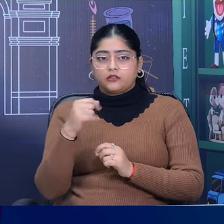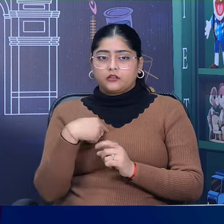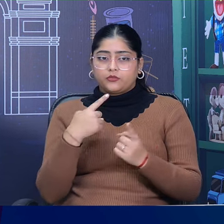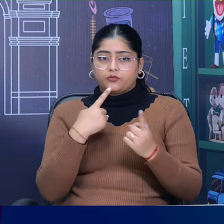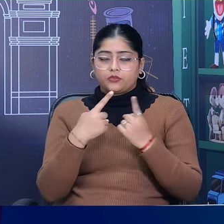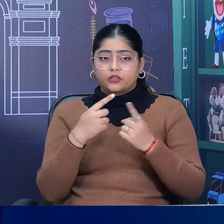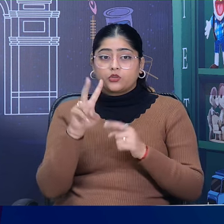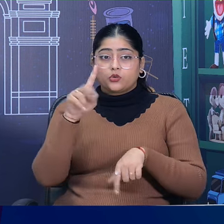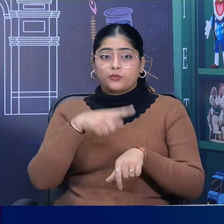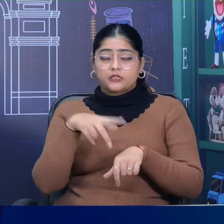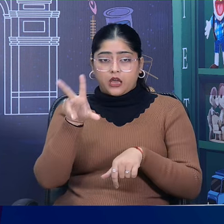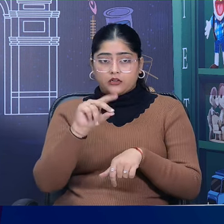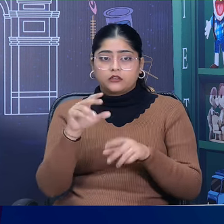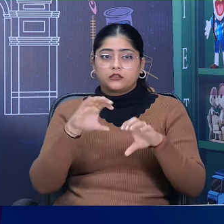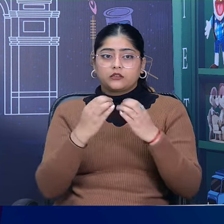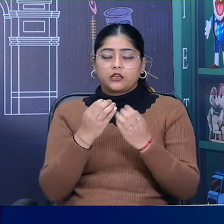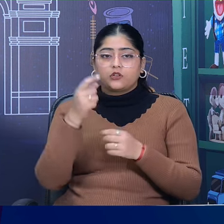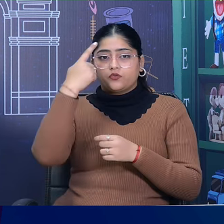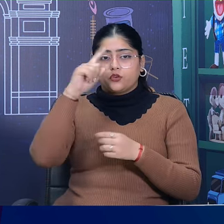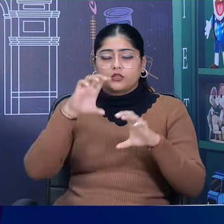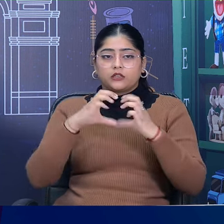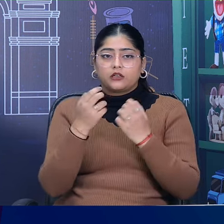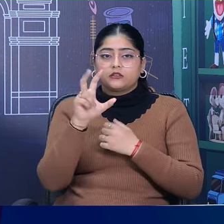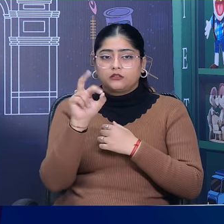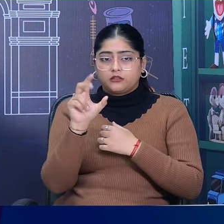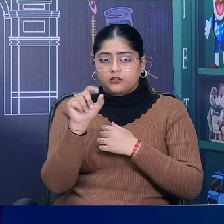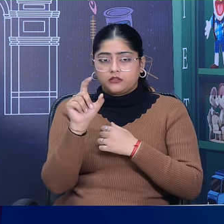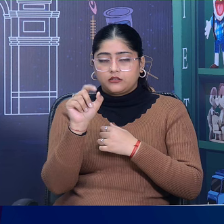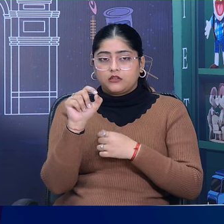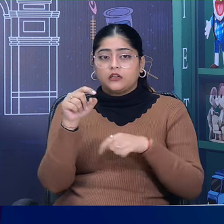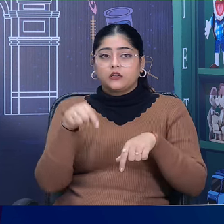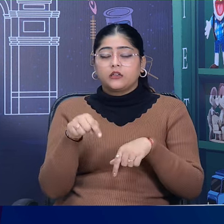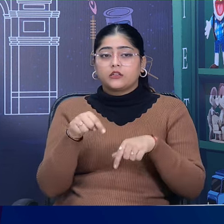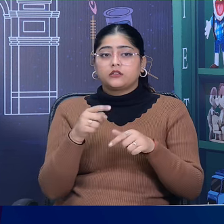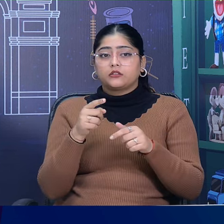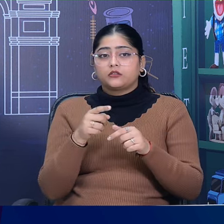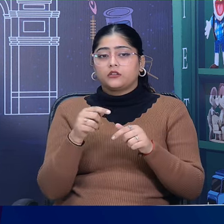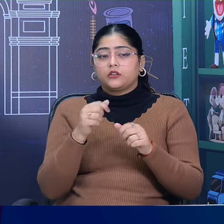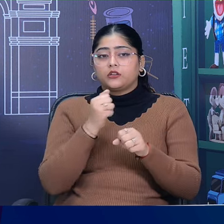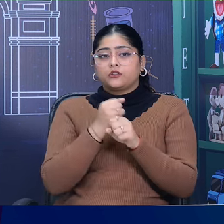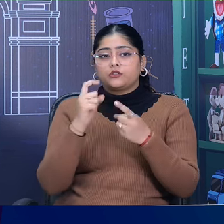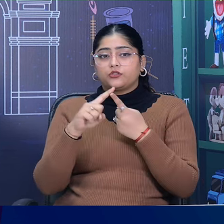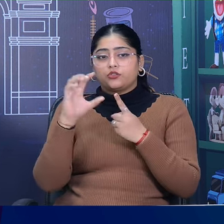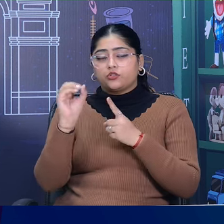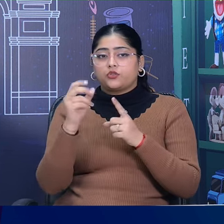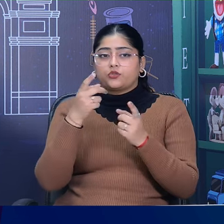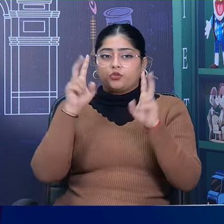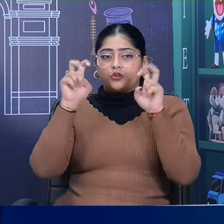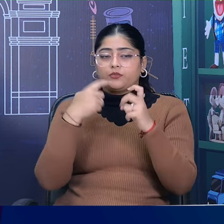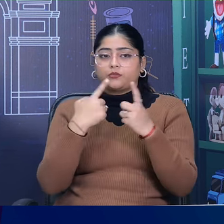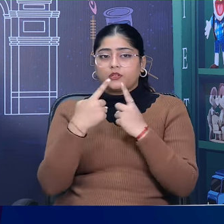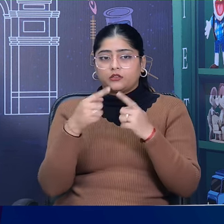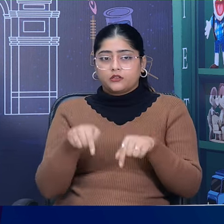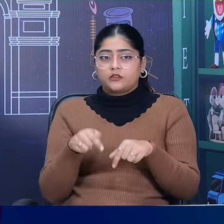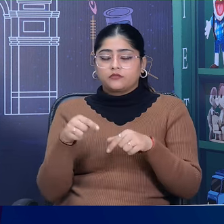हमारा लाइव होगा कक्षा 10 के लिए ज्योग्राफी का चैप्टर फोर पढ़ेंगे हम एग्रीकल्चर तो यूं ही जुड़े रहे सीआईटी एनसीआरटी के सभी